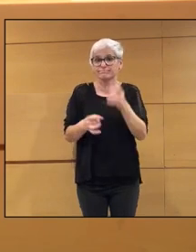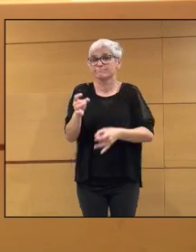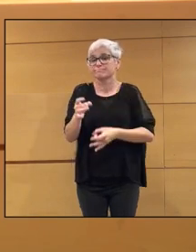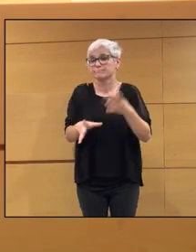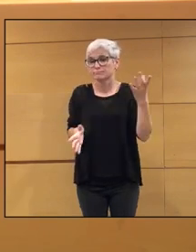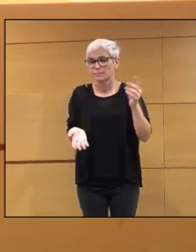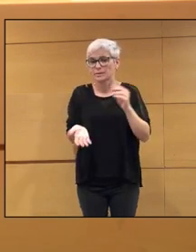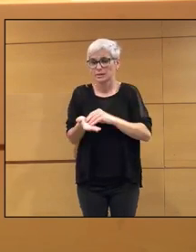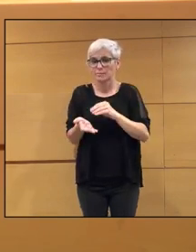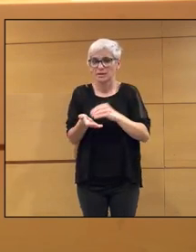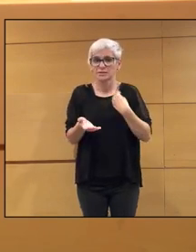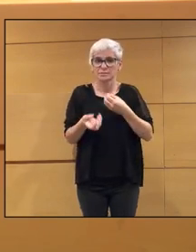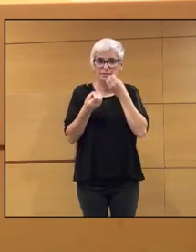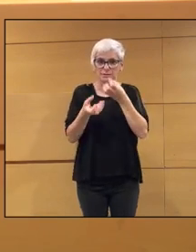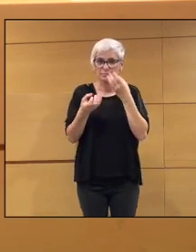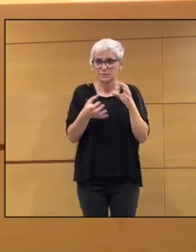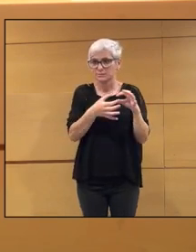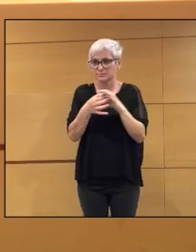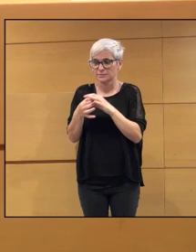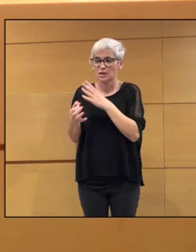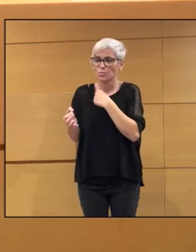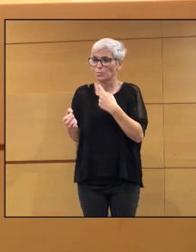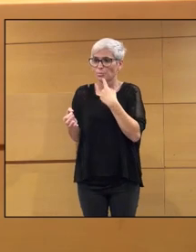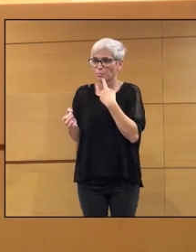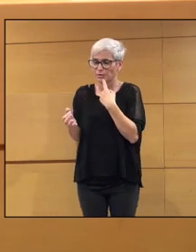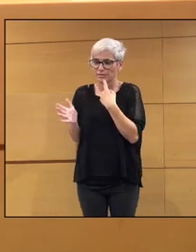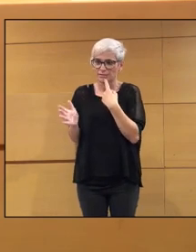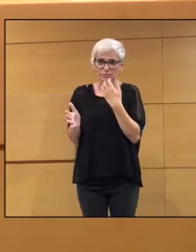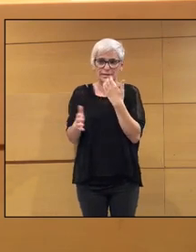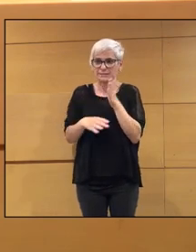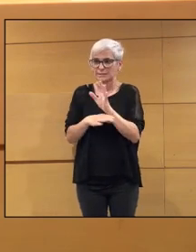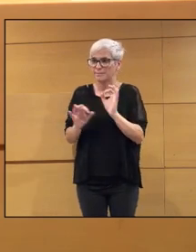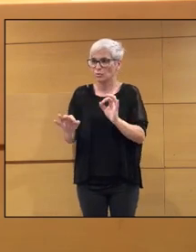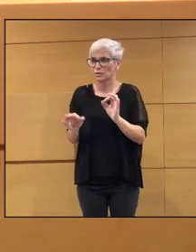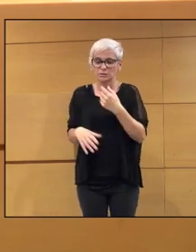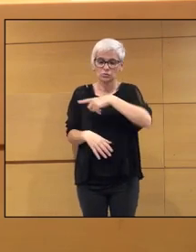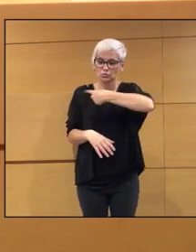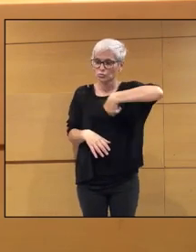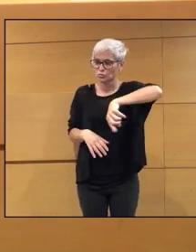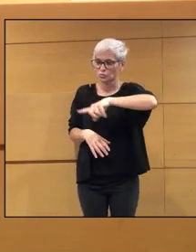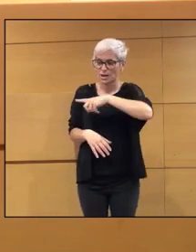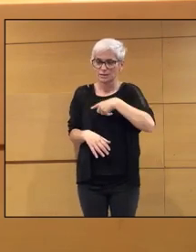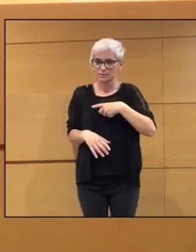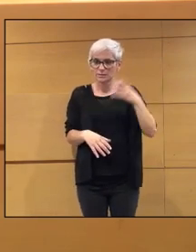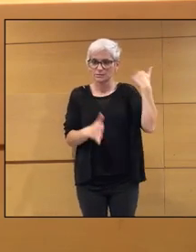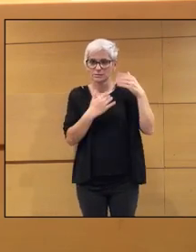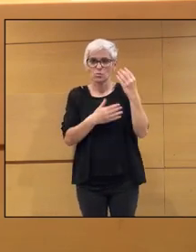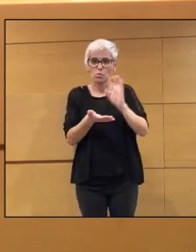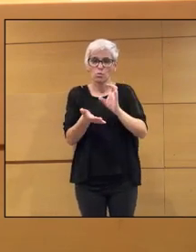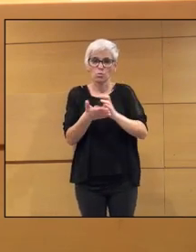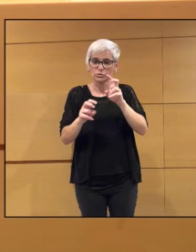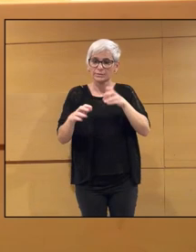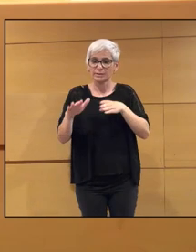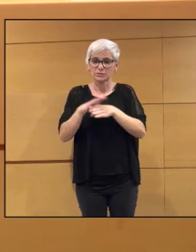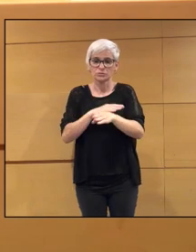a vegades aquestes formacions no tenen èxit. És a dir, et posaré un exemple molt concret. Nosaltres vam muntar un curs d'introducció